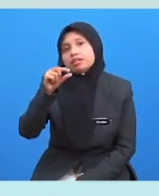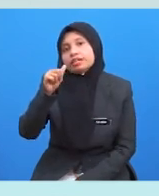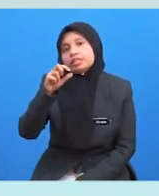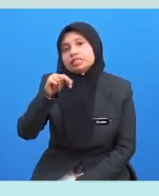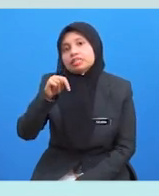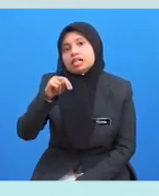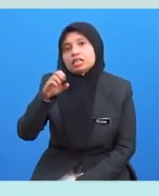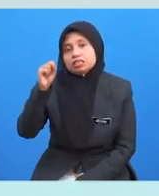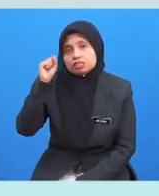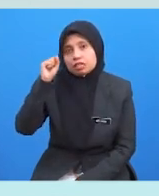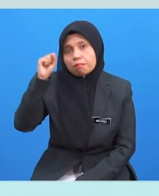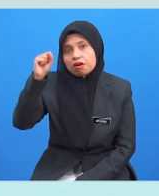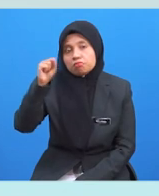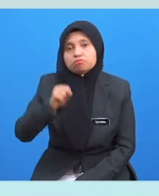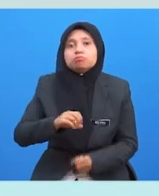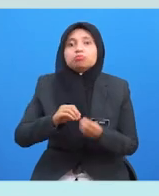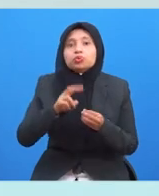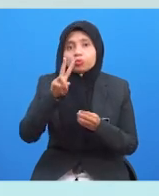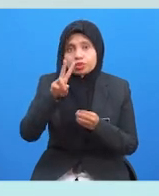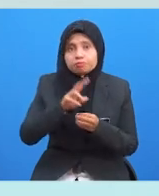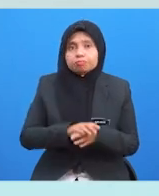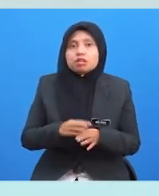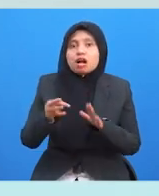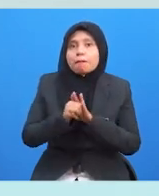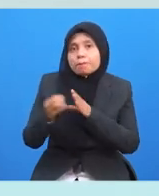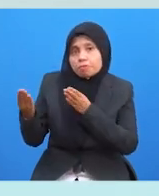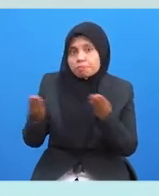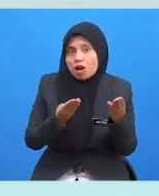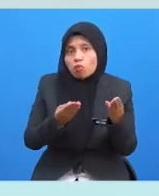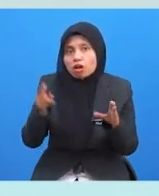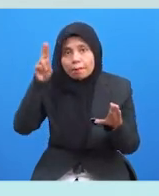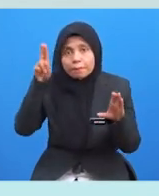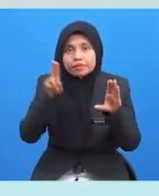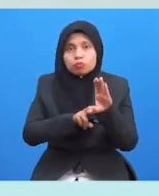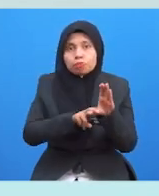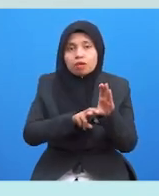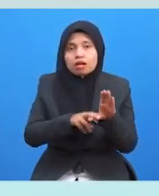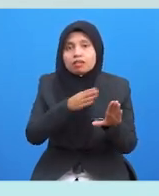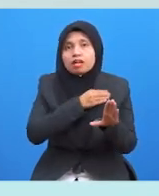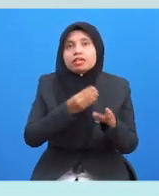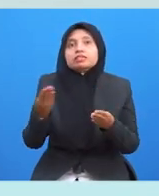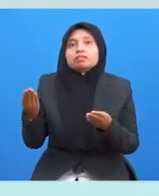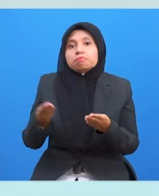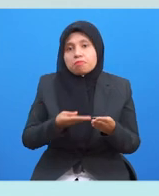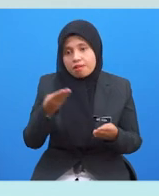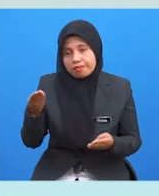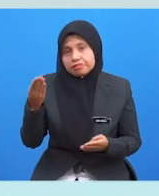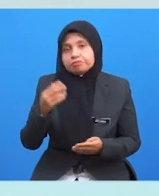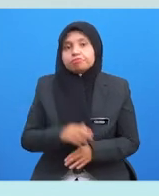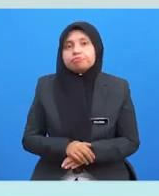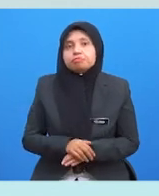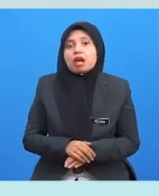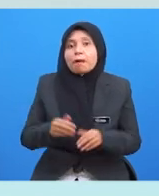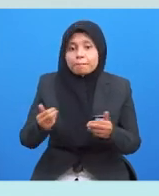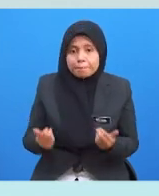pengangkutan air yang kedua ialah membawa penumpang dan barangan.